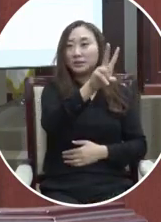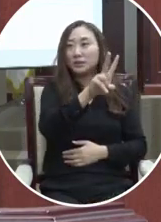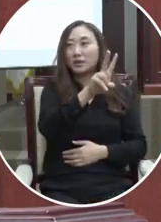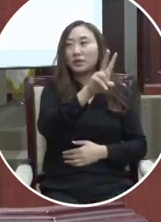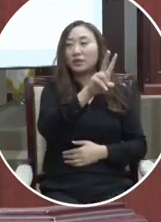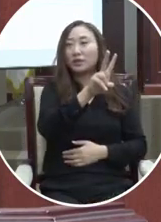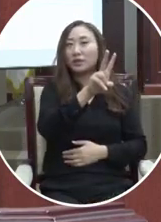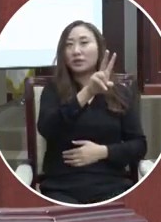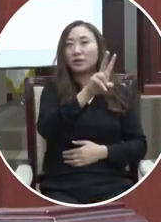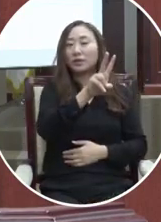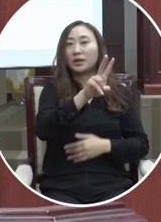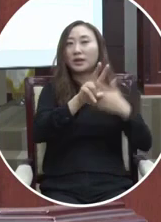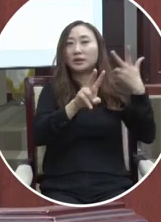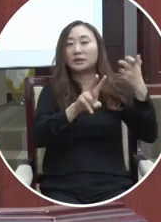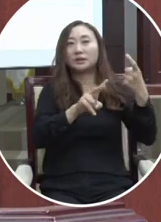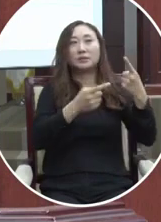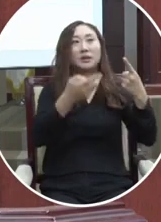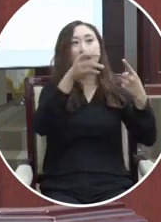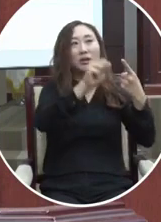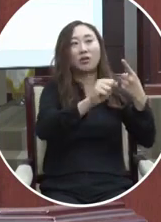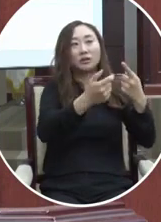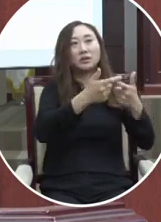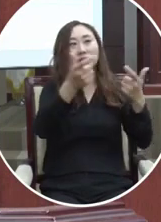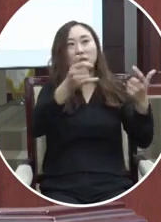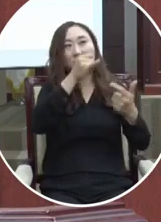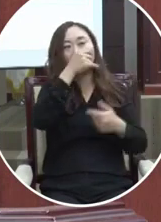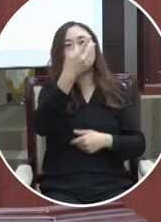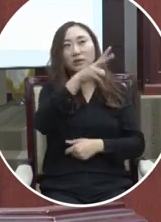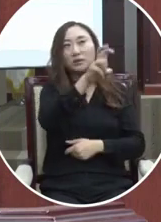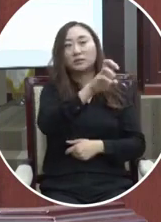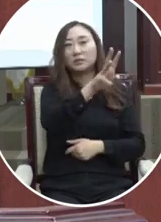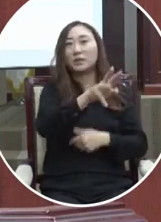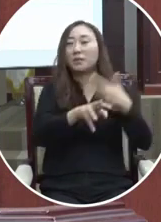본 예산한의원